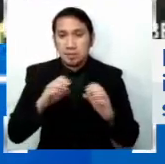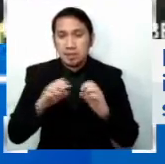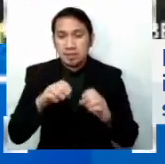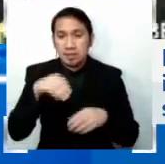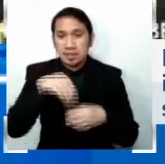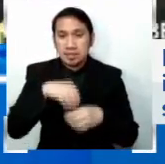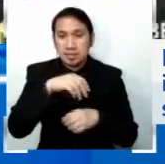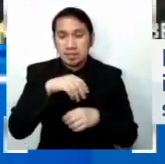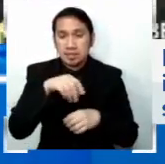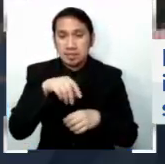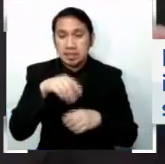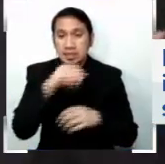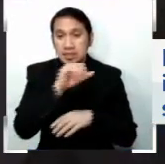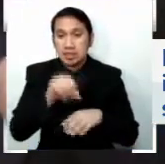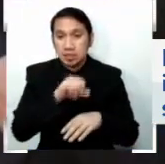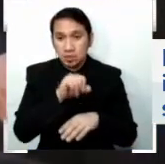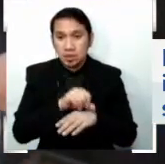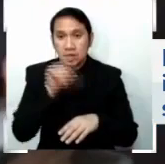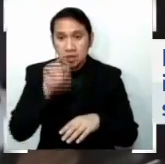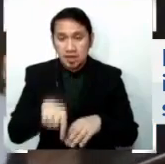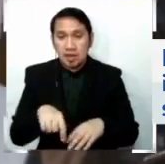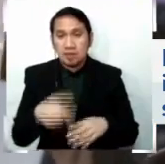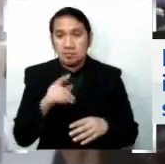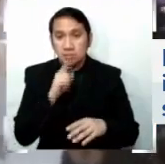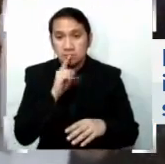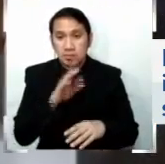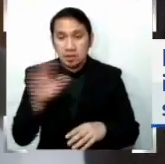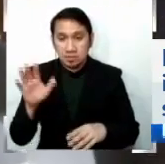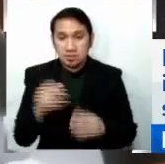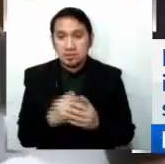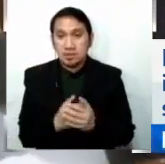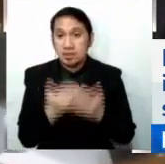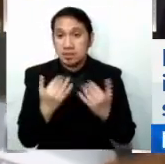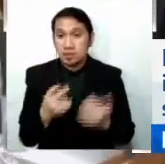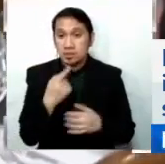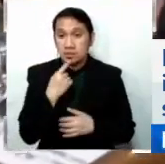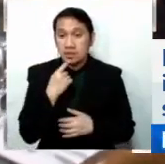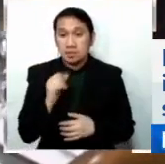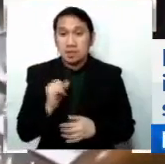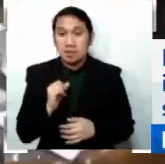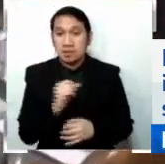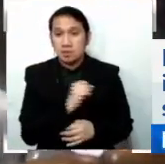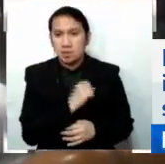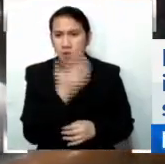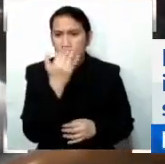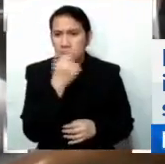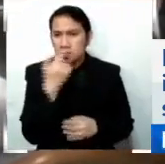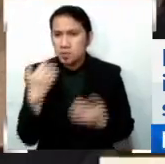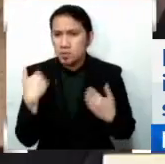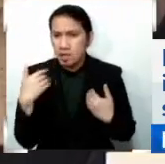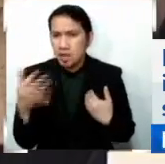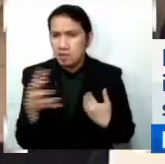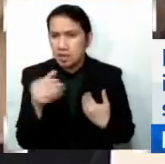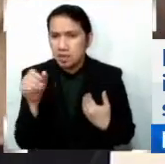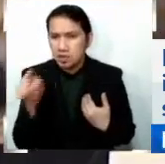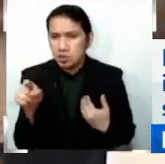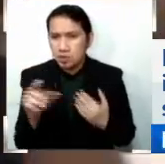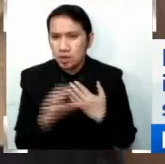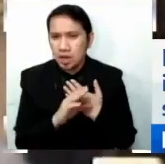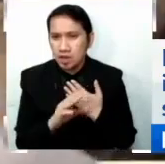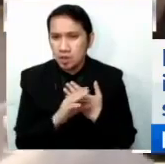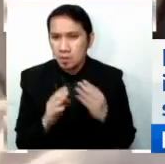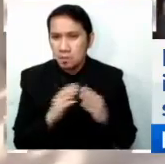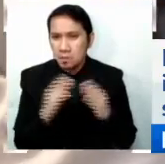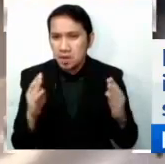kanyang mga salaysay sa Senado. Ang punto noon pa man ng mga senador, bakit nakakuha ng malaking kontrata ang Parmalee? Gayong bukod sa